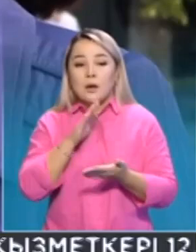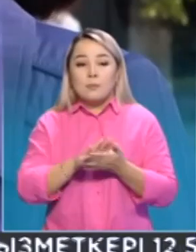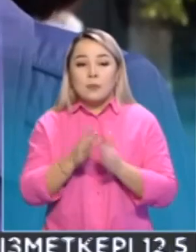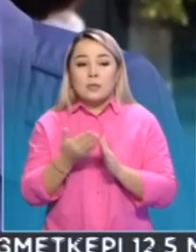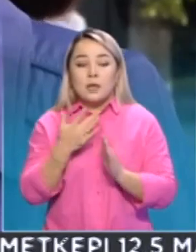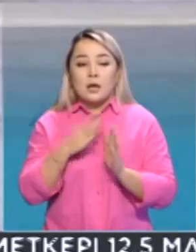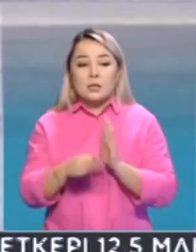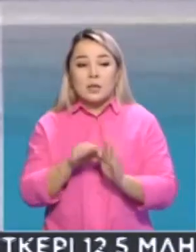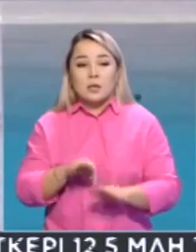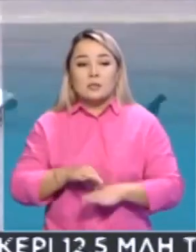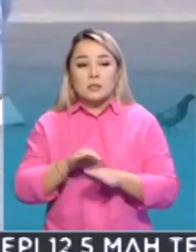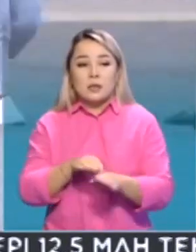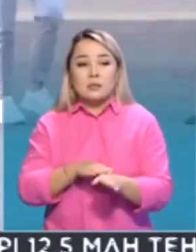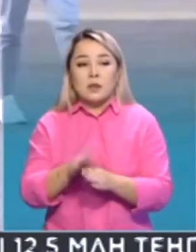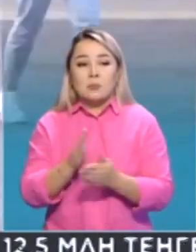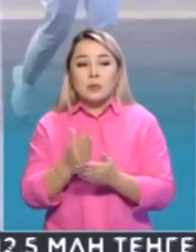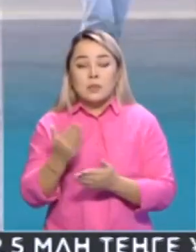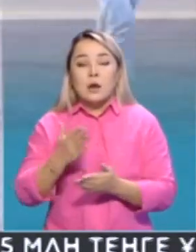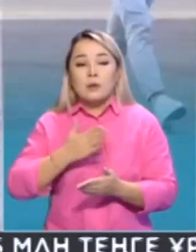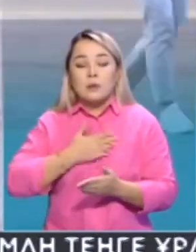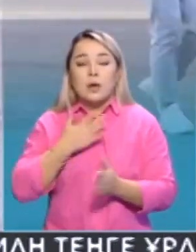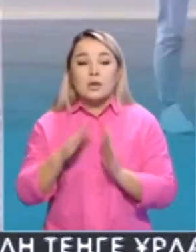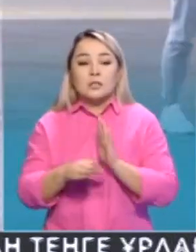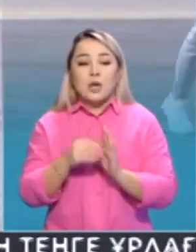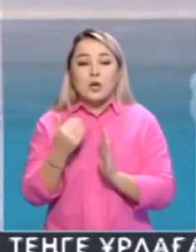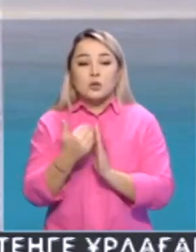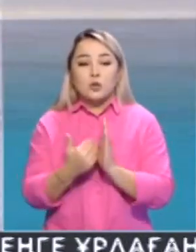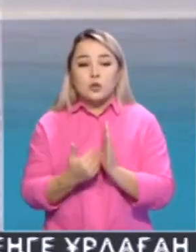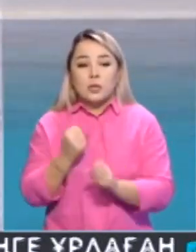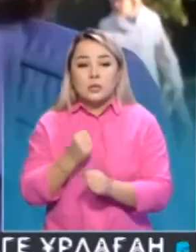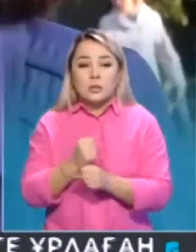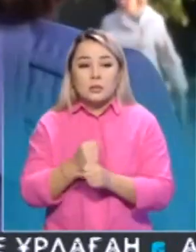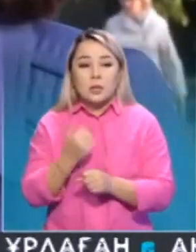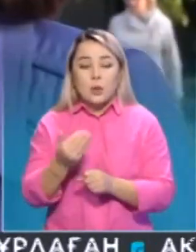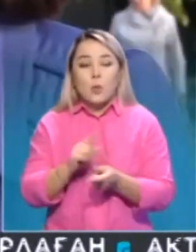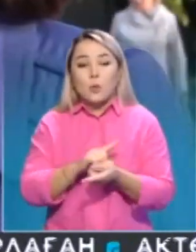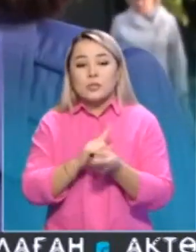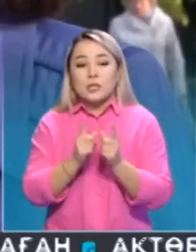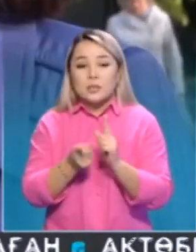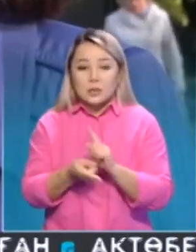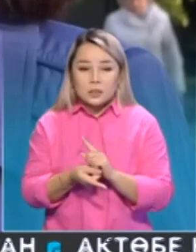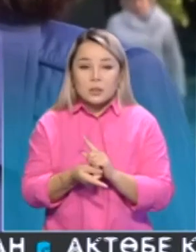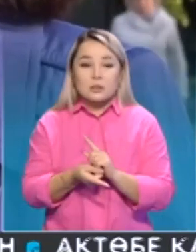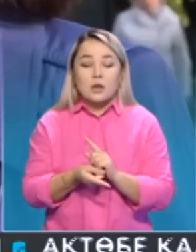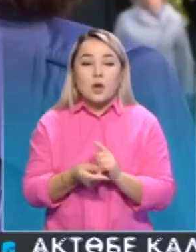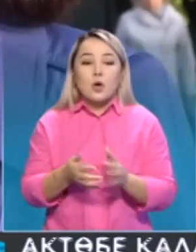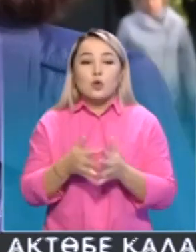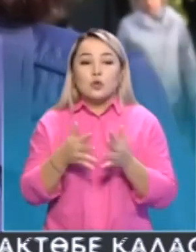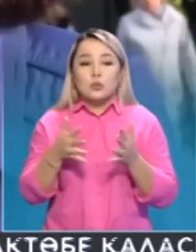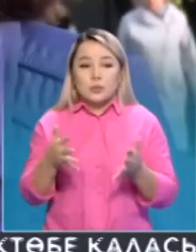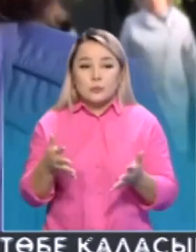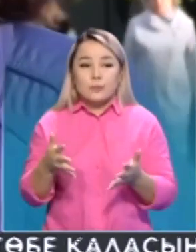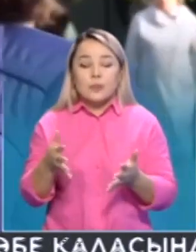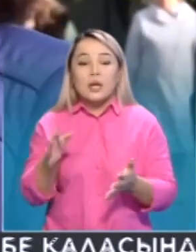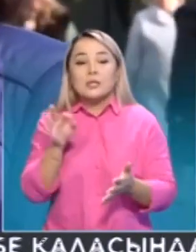ғана сайланады. Бұл енді біздің сайлау жүйесіндегі өзгертілген ең